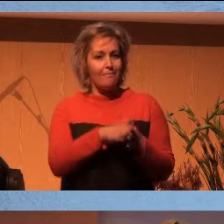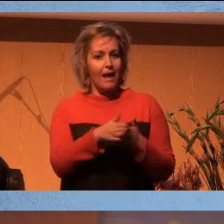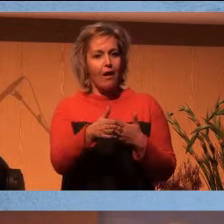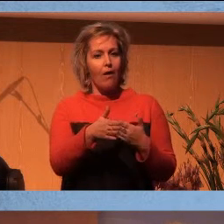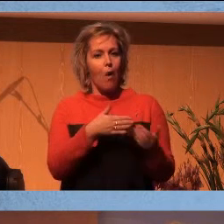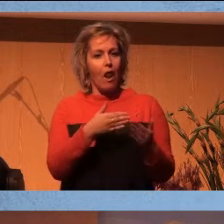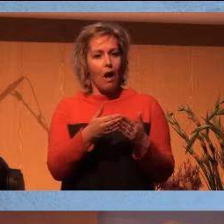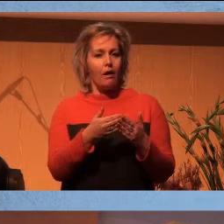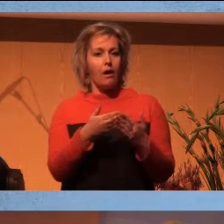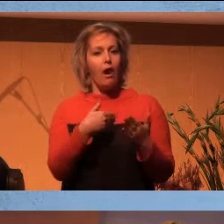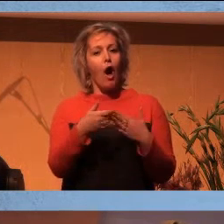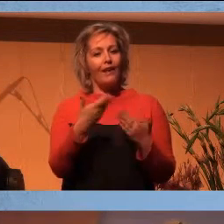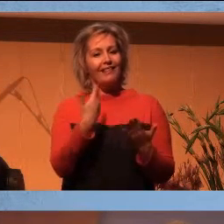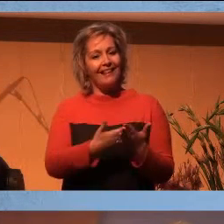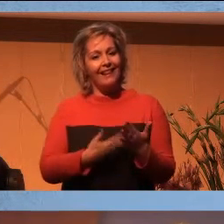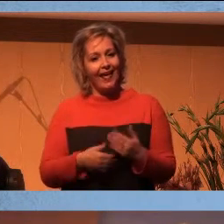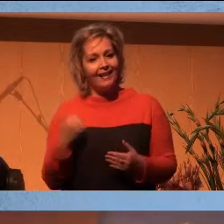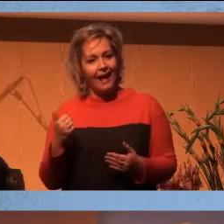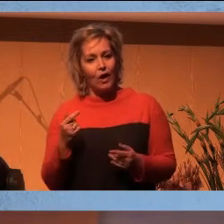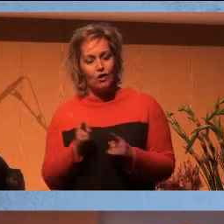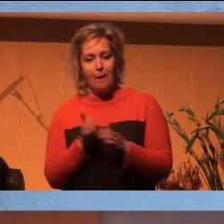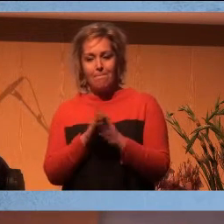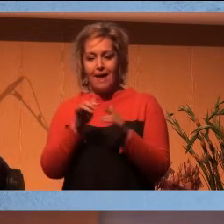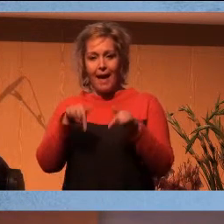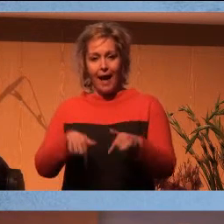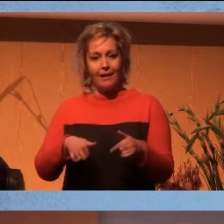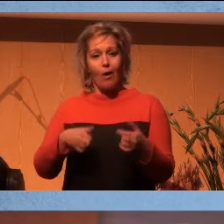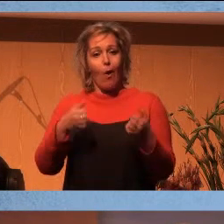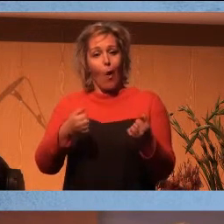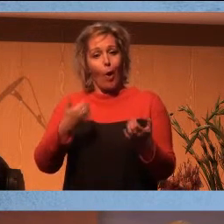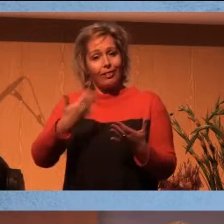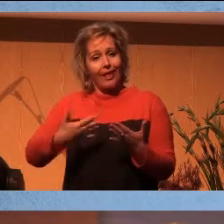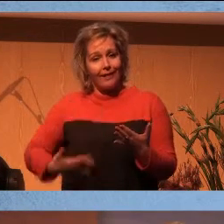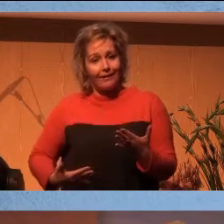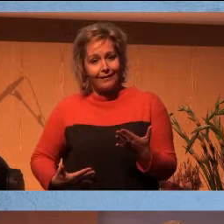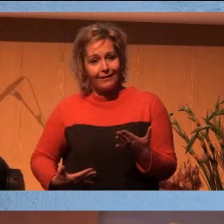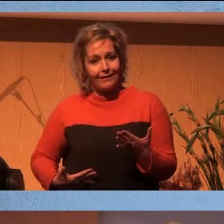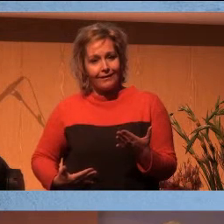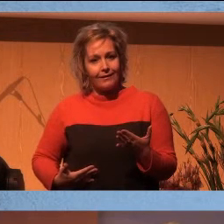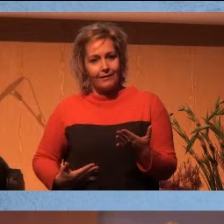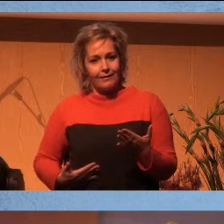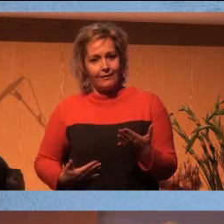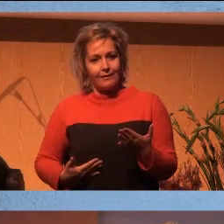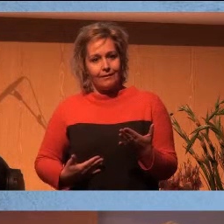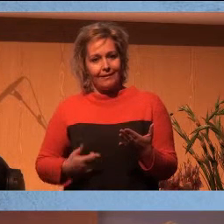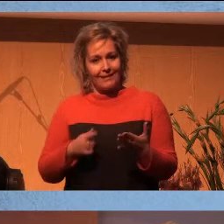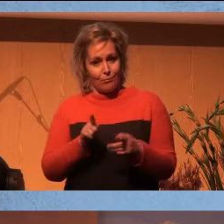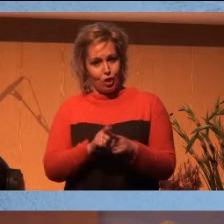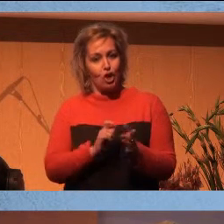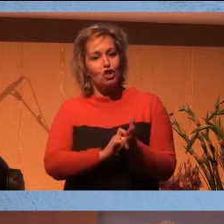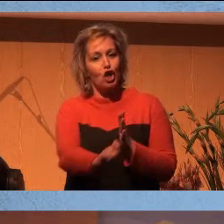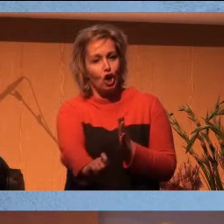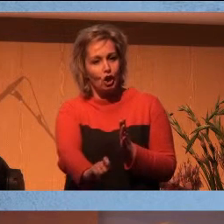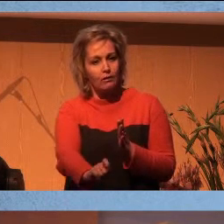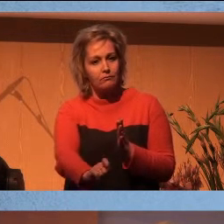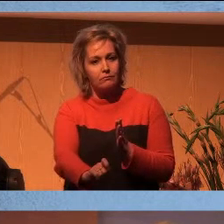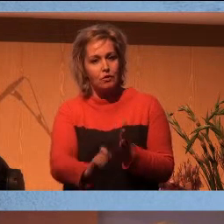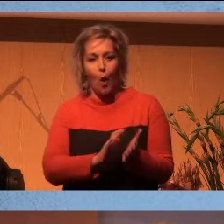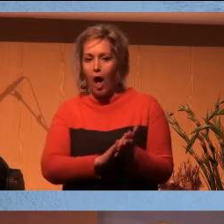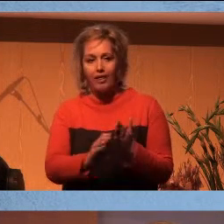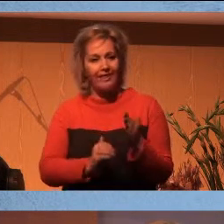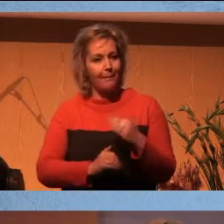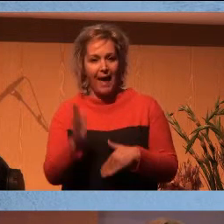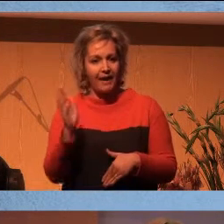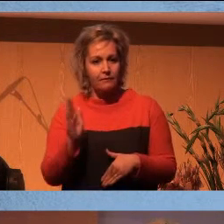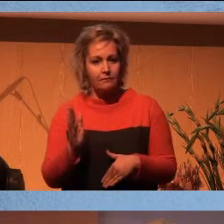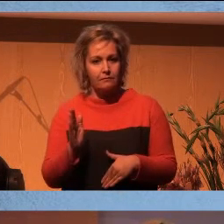dette innlegget, og som med her og holder det. Det står til stryk. Så aldri mer.